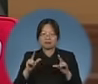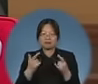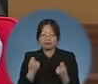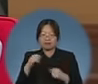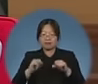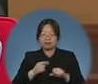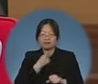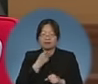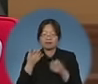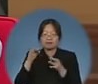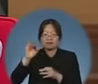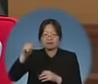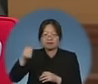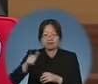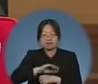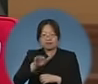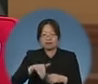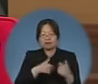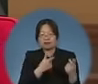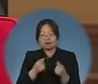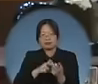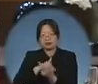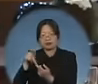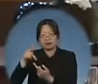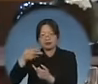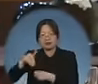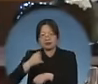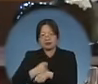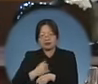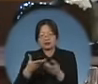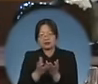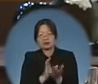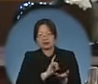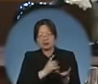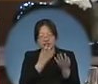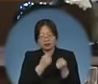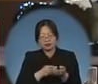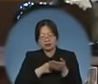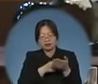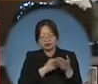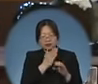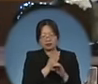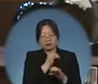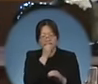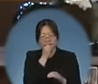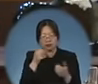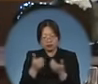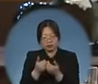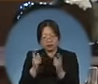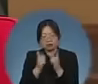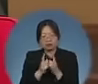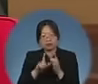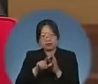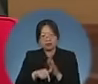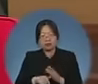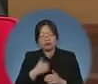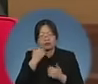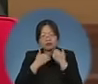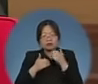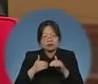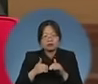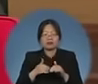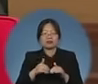싶은데 김 부장님이 우리 다 등산 예, 가자 그러고 집단의 이름으로 그렇죠. 너무 많은 그렇죠. 걸 요구하죠. 그렇죠. 딱 부닥쳤을 때 예.